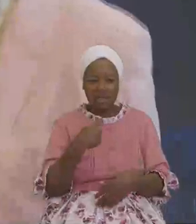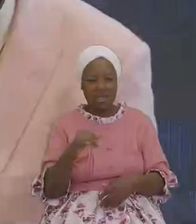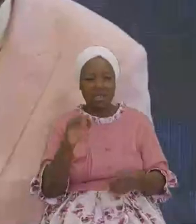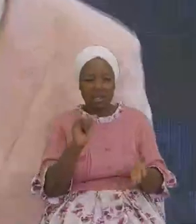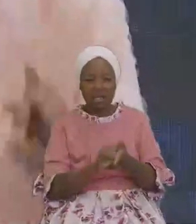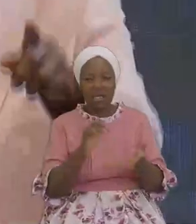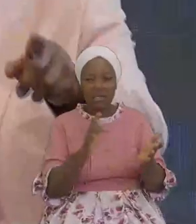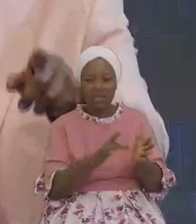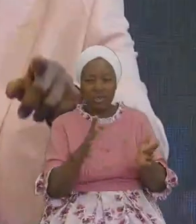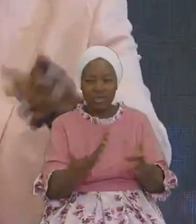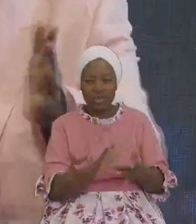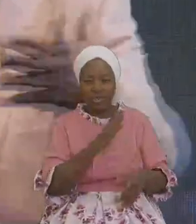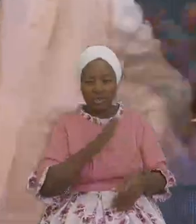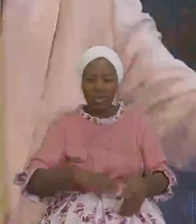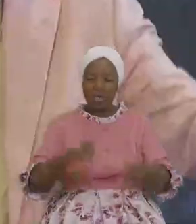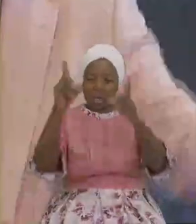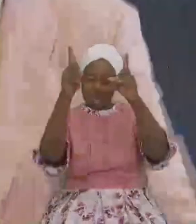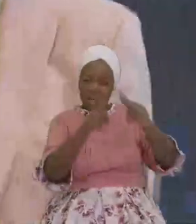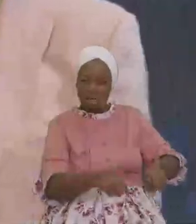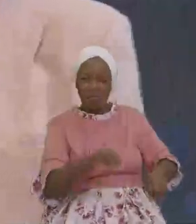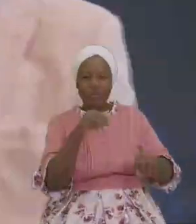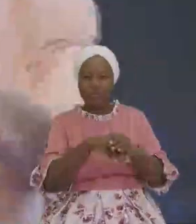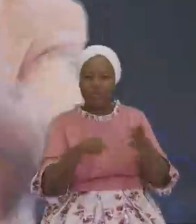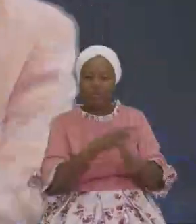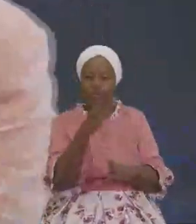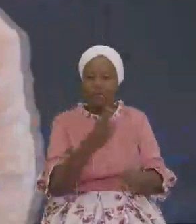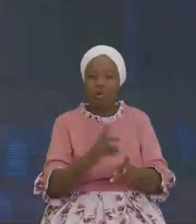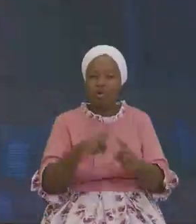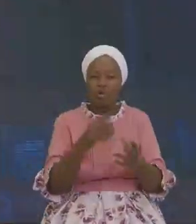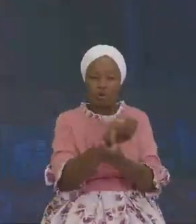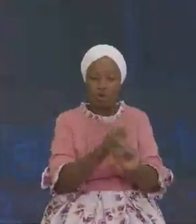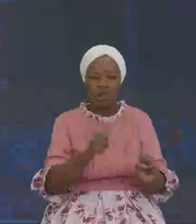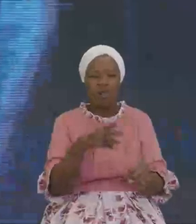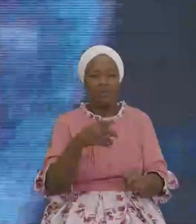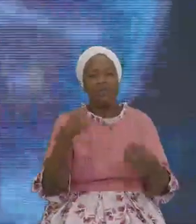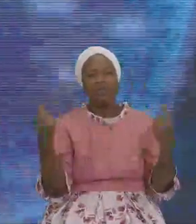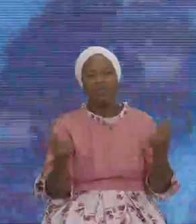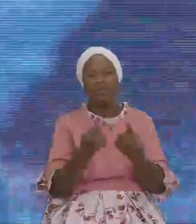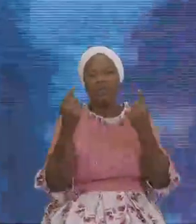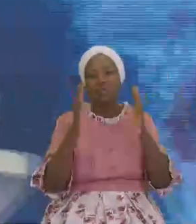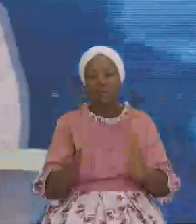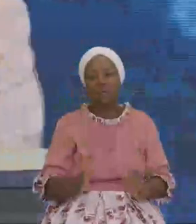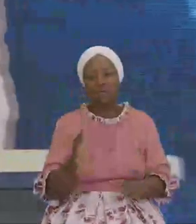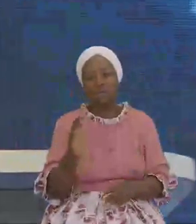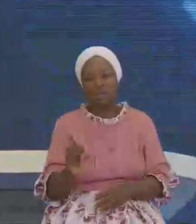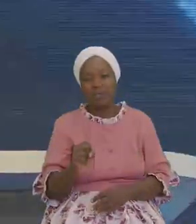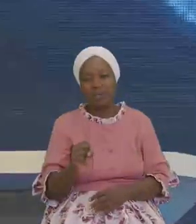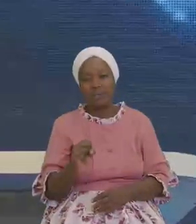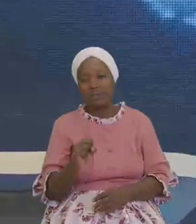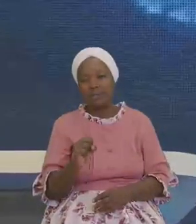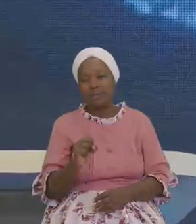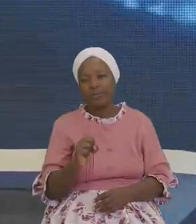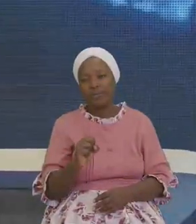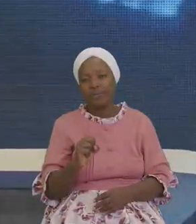Voici la parole: que Jésus-Christ est venu dans le monde pour sauver les